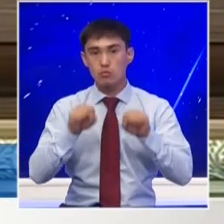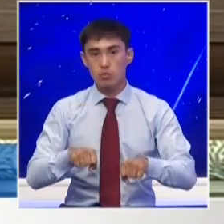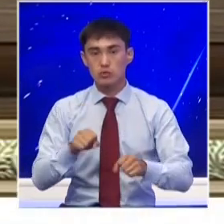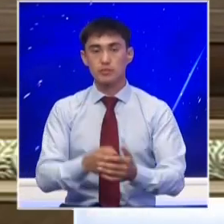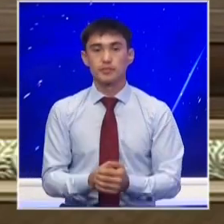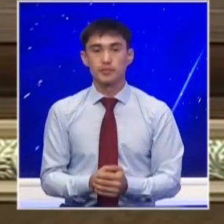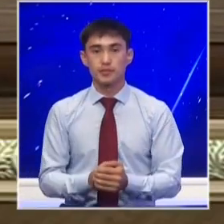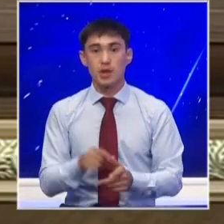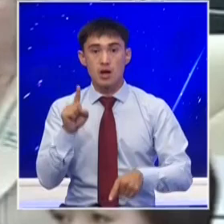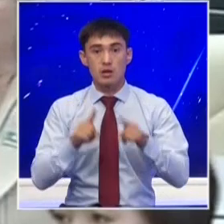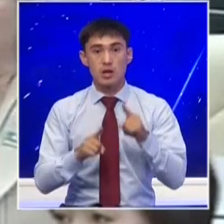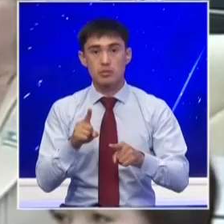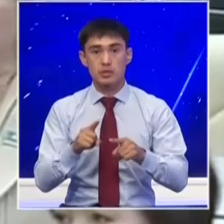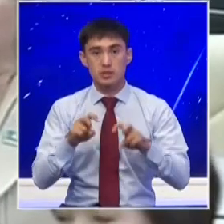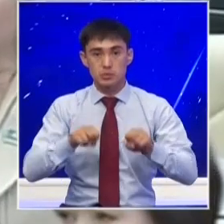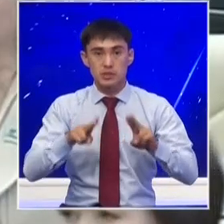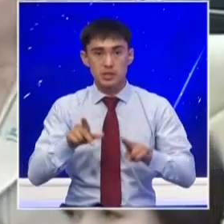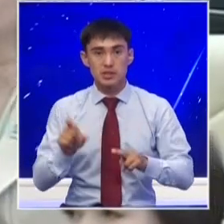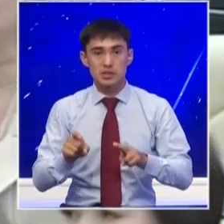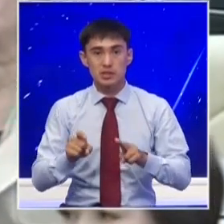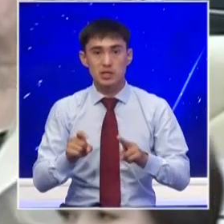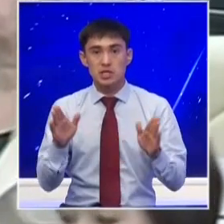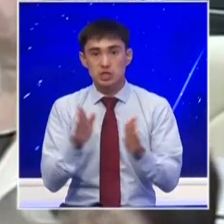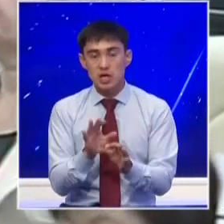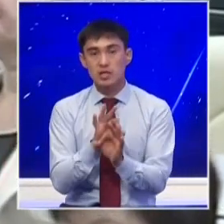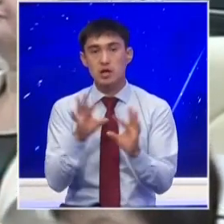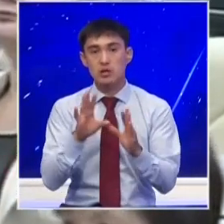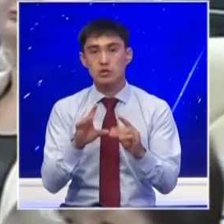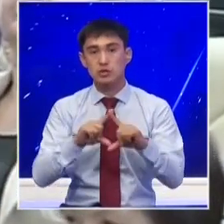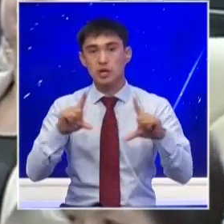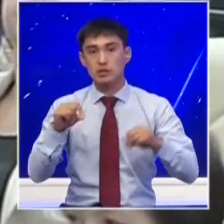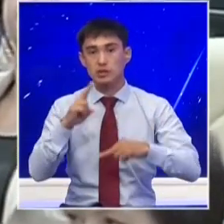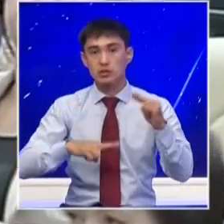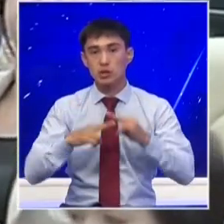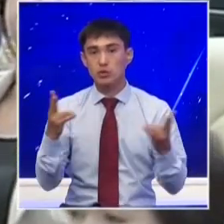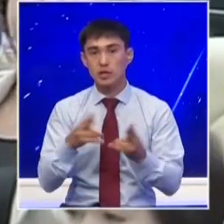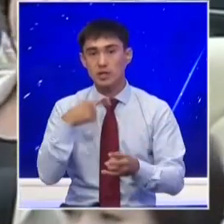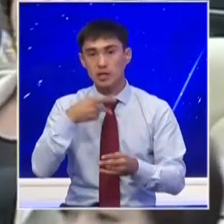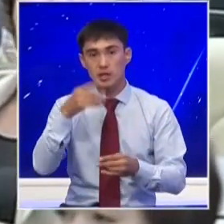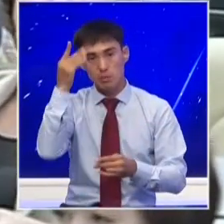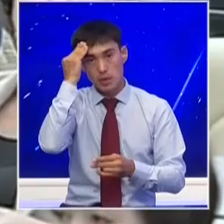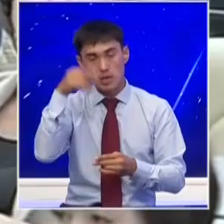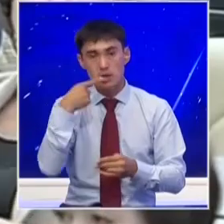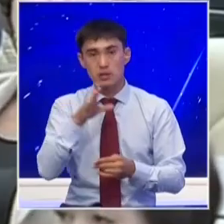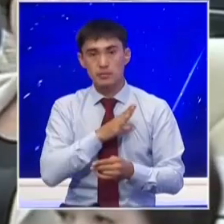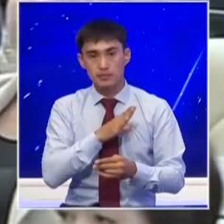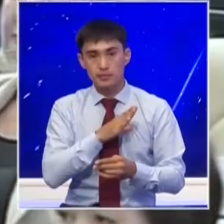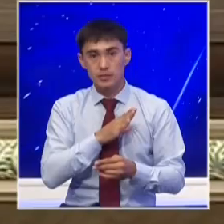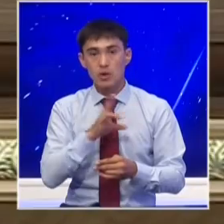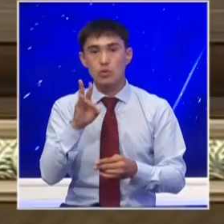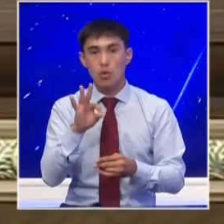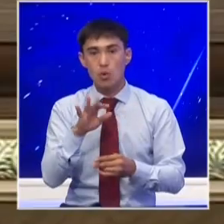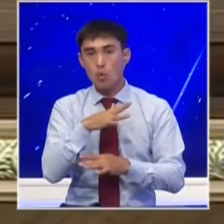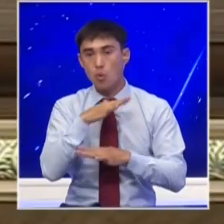бар. Кейбір сарапшылар шағын ядролық станциялар салу керек деген пікір айтады.